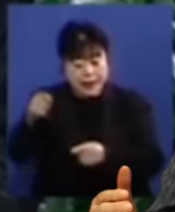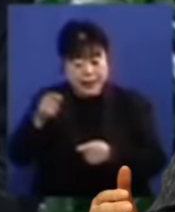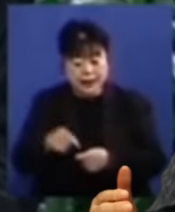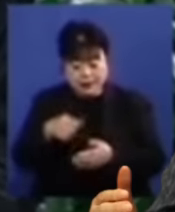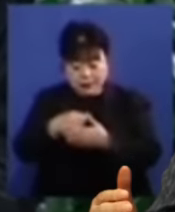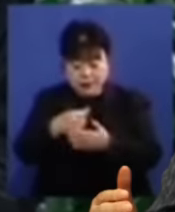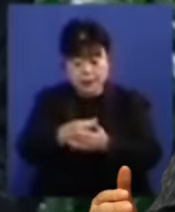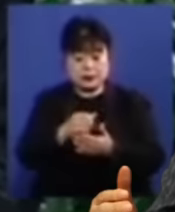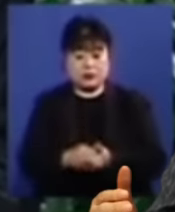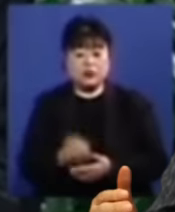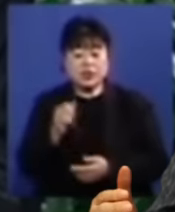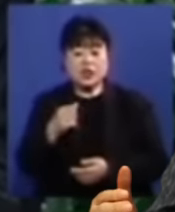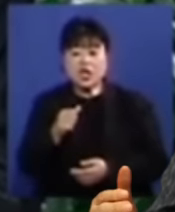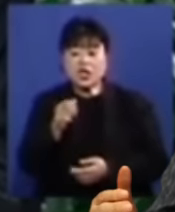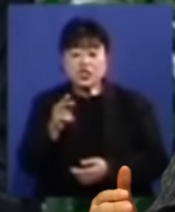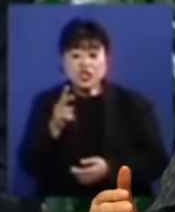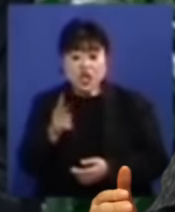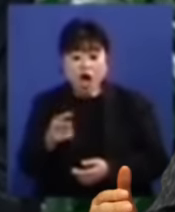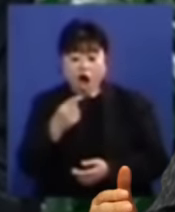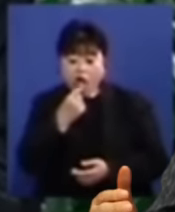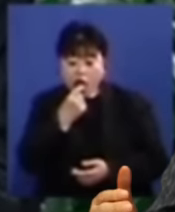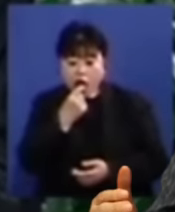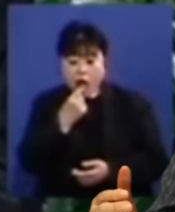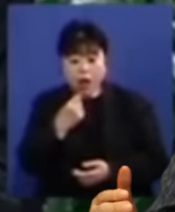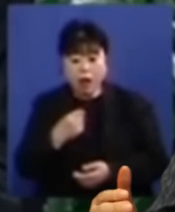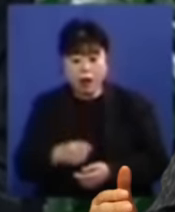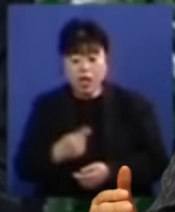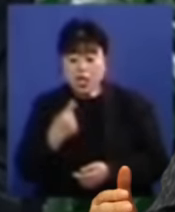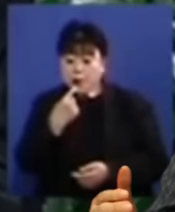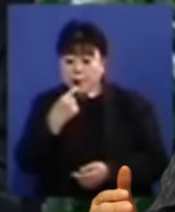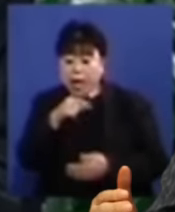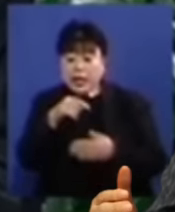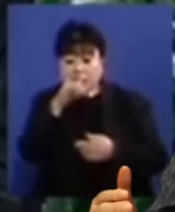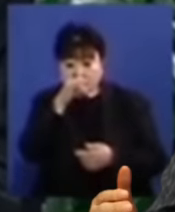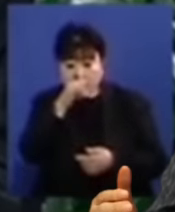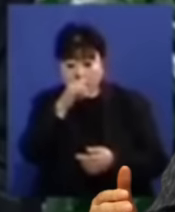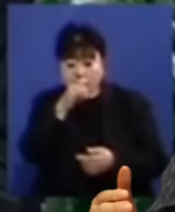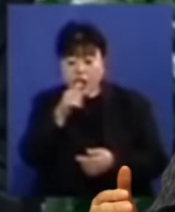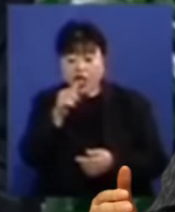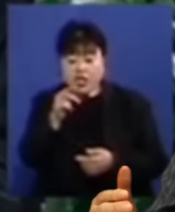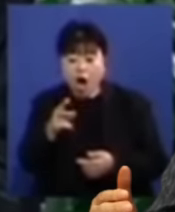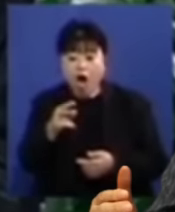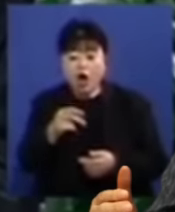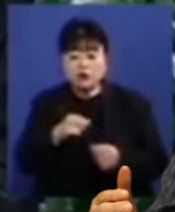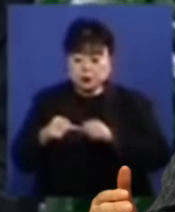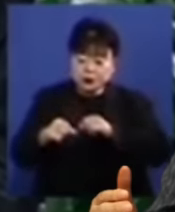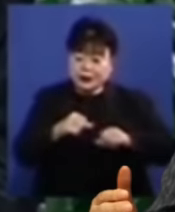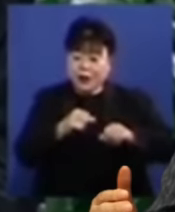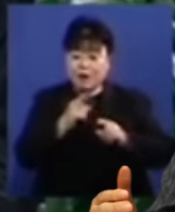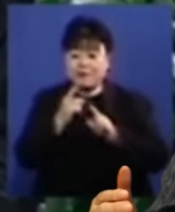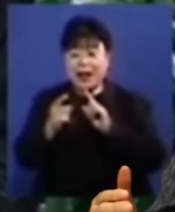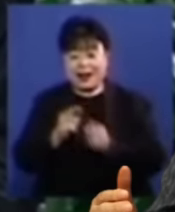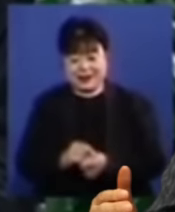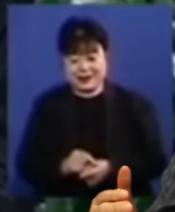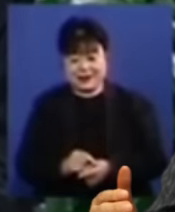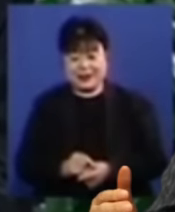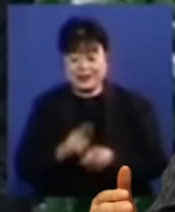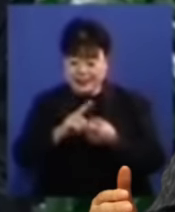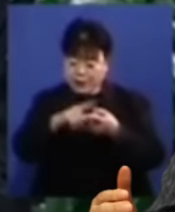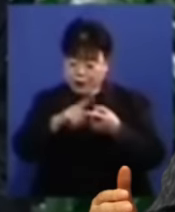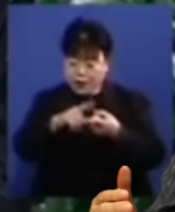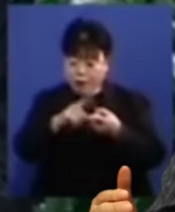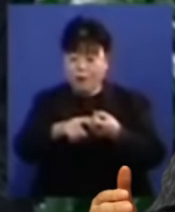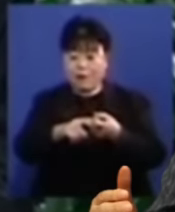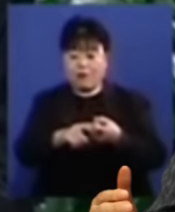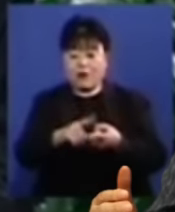우리 혀는 눈에 안 보입니다. 입속에 있습니다. 그러나 혀가 움직여서 말하는 방향대로